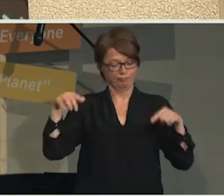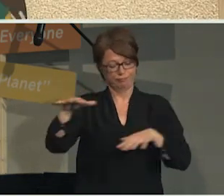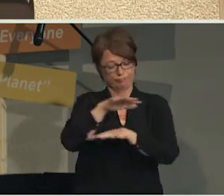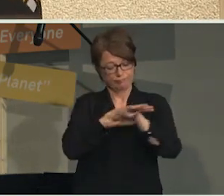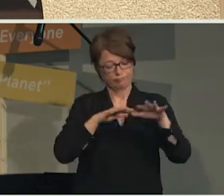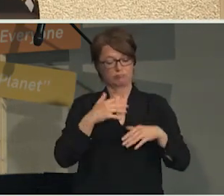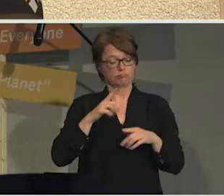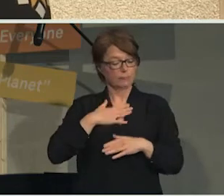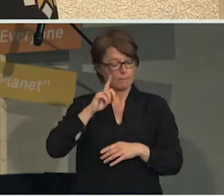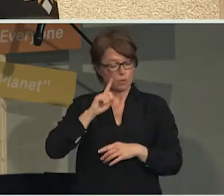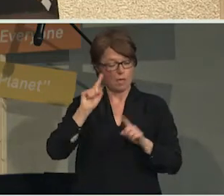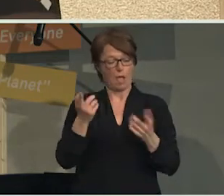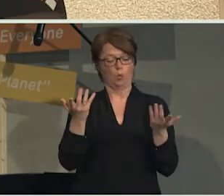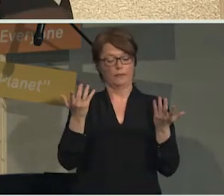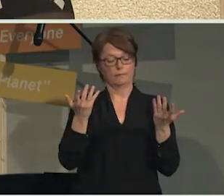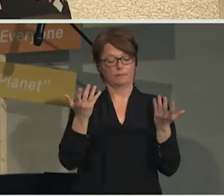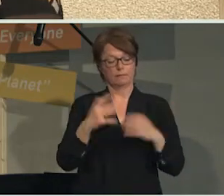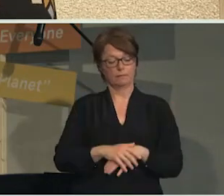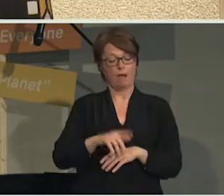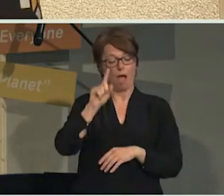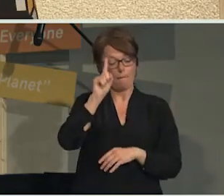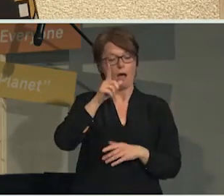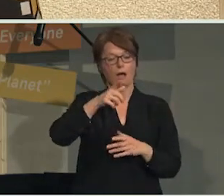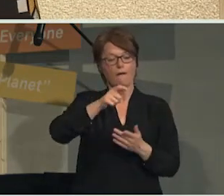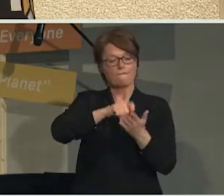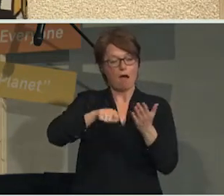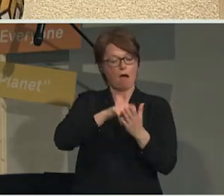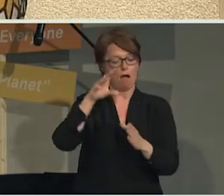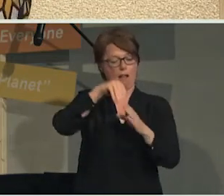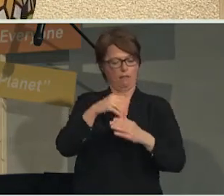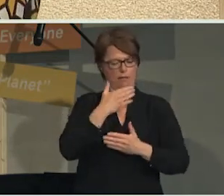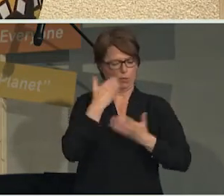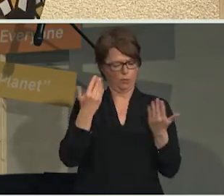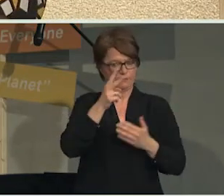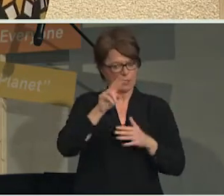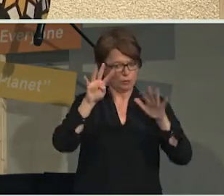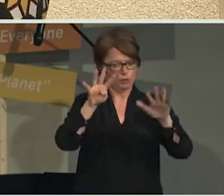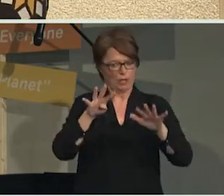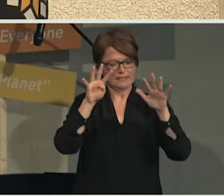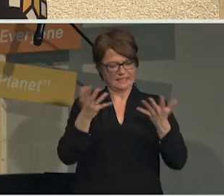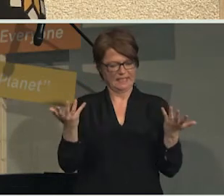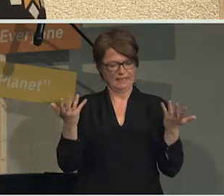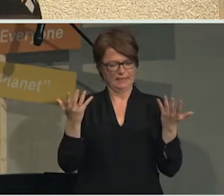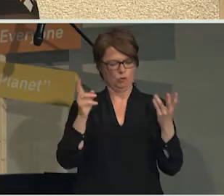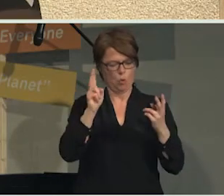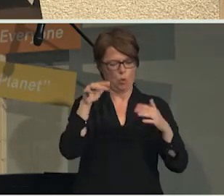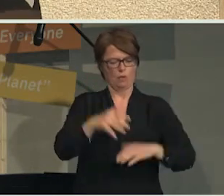Obgleich sie Jahrzehnte in Fabriken gearbeitet und Steuern gezahlt haben. Und wieder